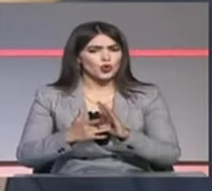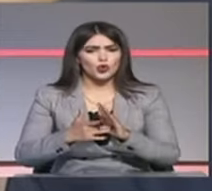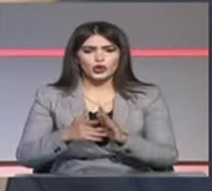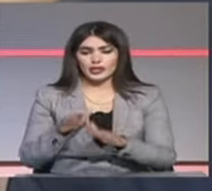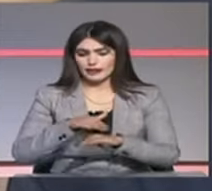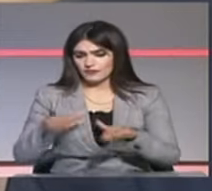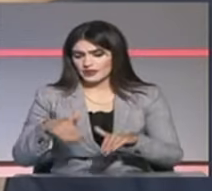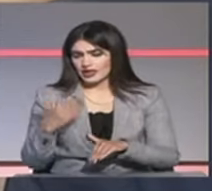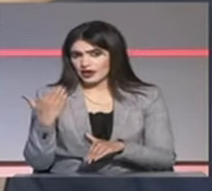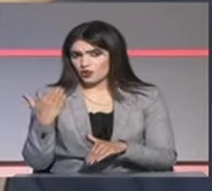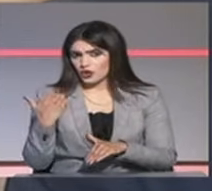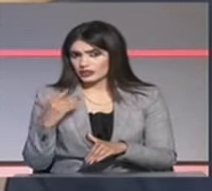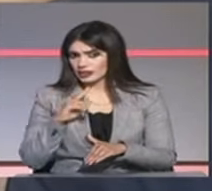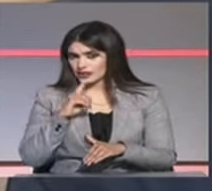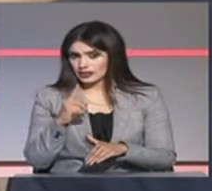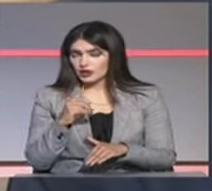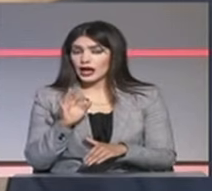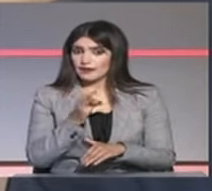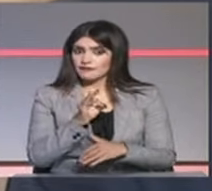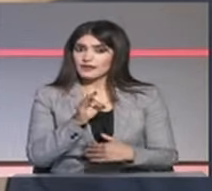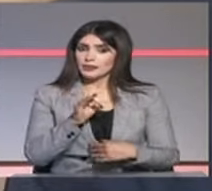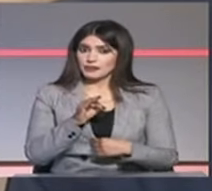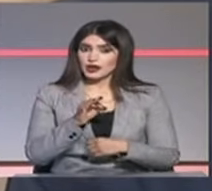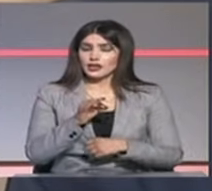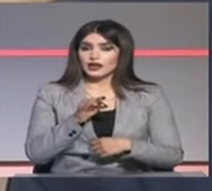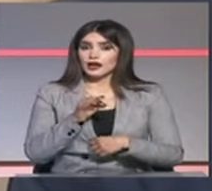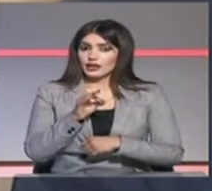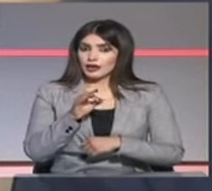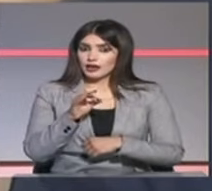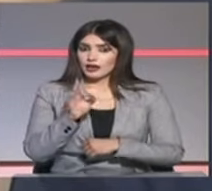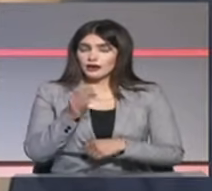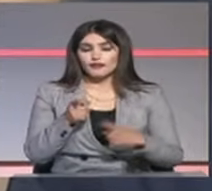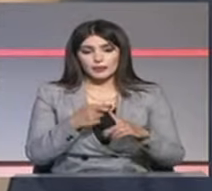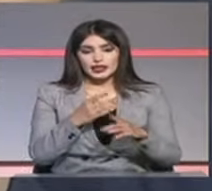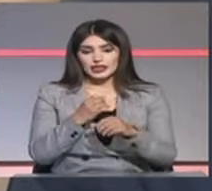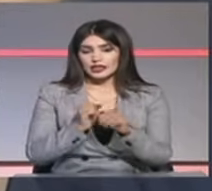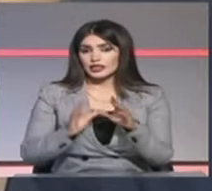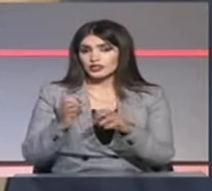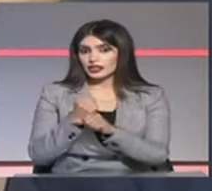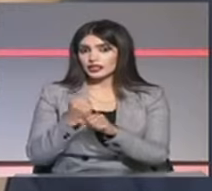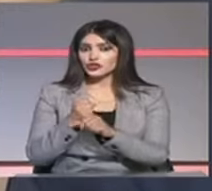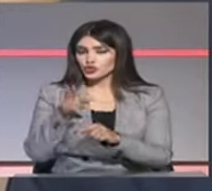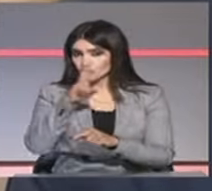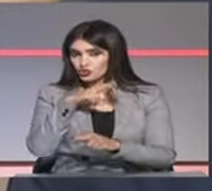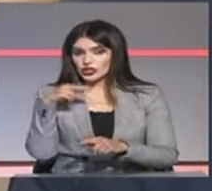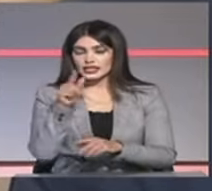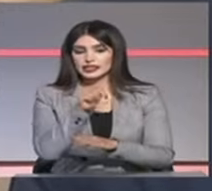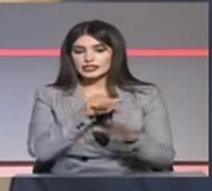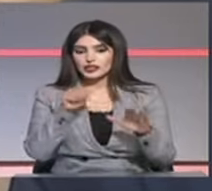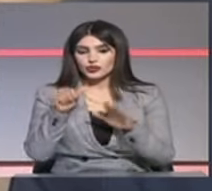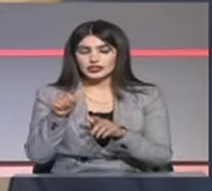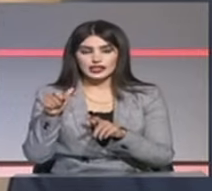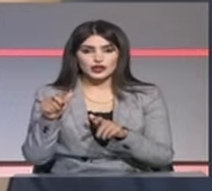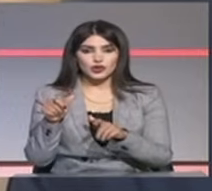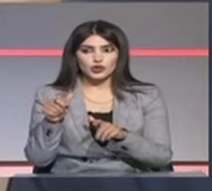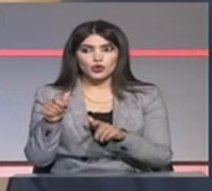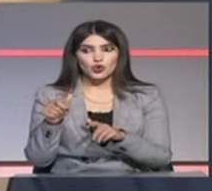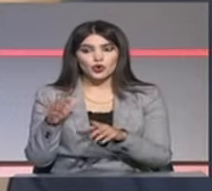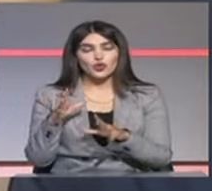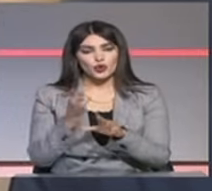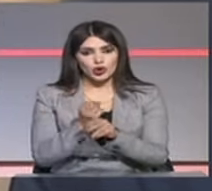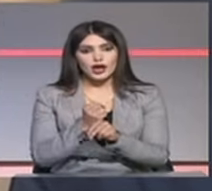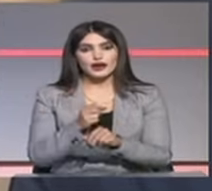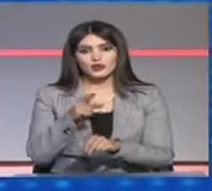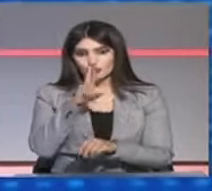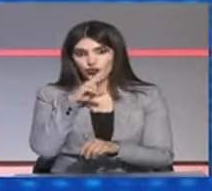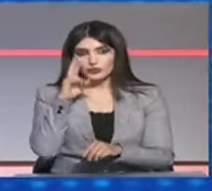الوقت يعني الترشحات الممتازه ومترشحه هلا ان شاء الله نوصل والرقم السته وستين رحنا بين